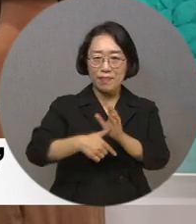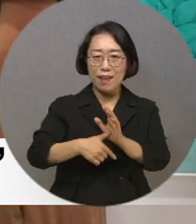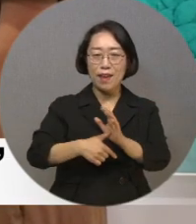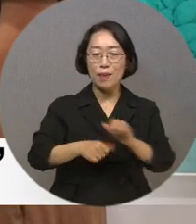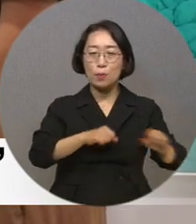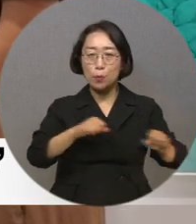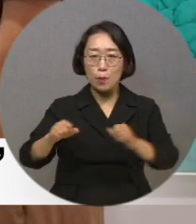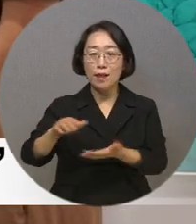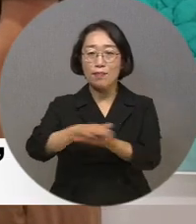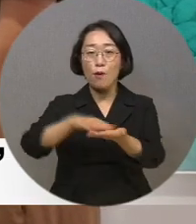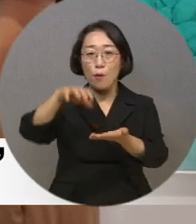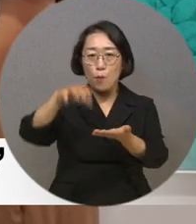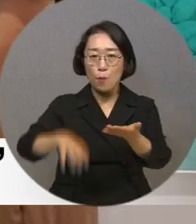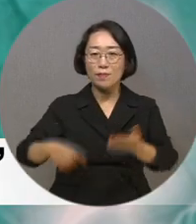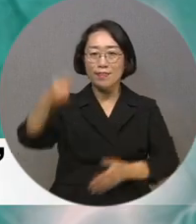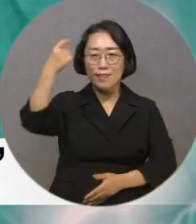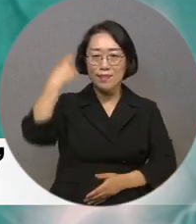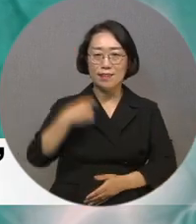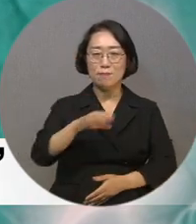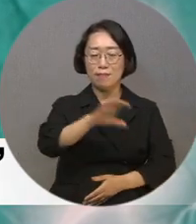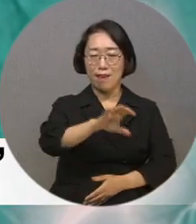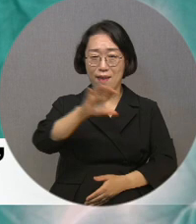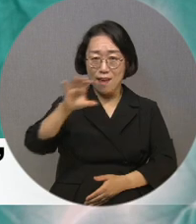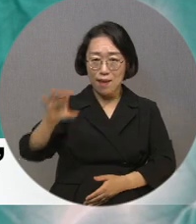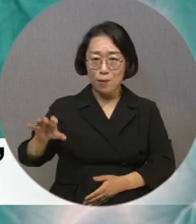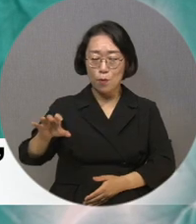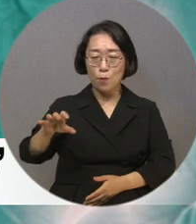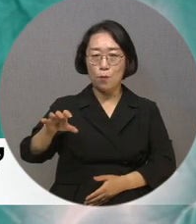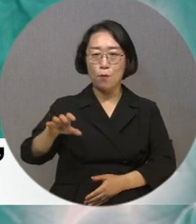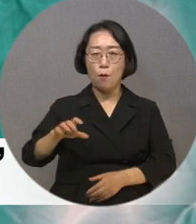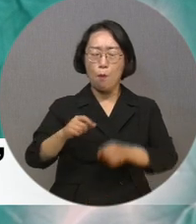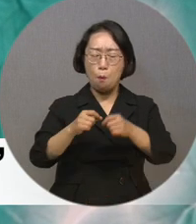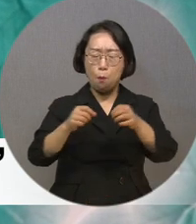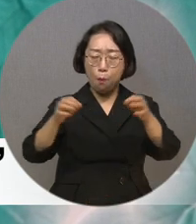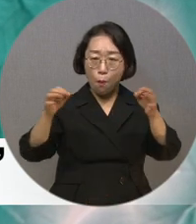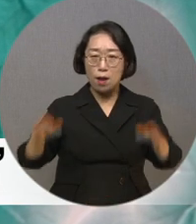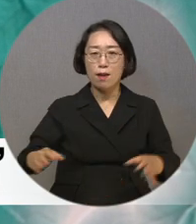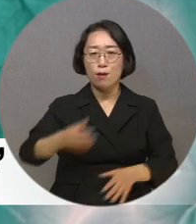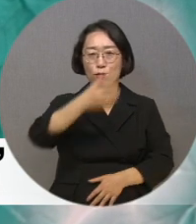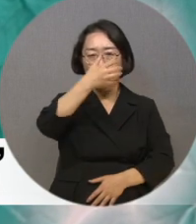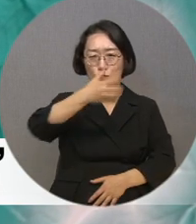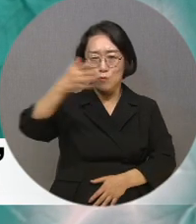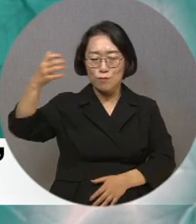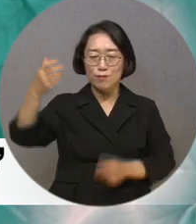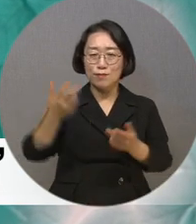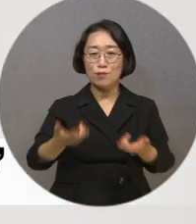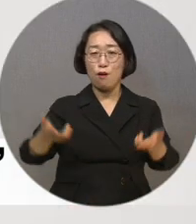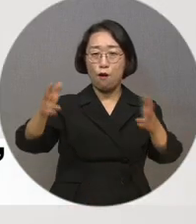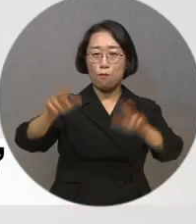앞마당과 뒷마당에서의 느낌을 시간과 공간을 건너 꿈꾸는 정원의